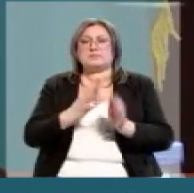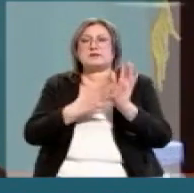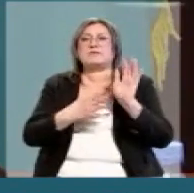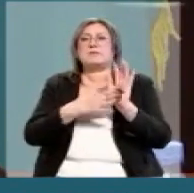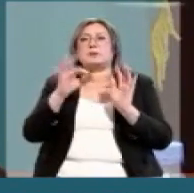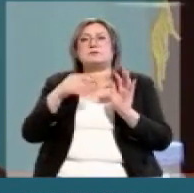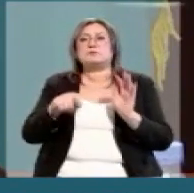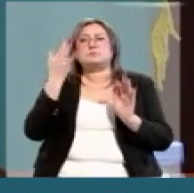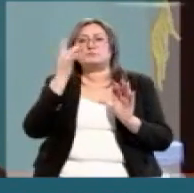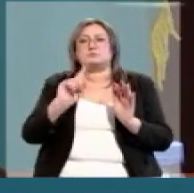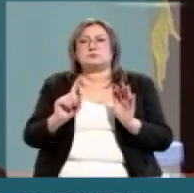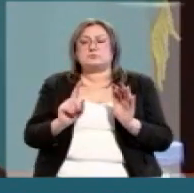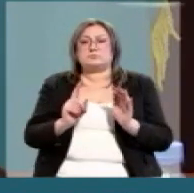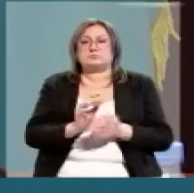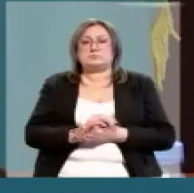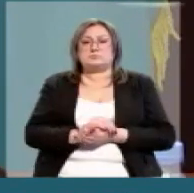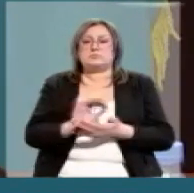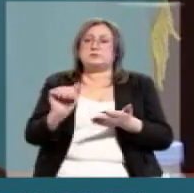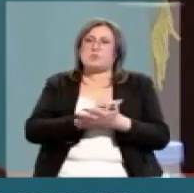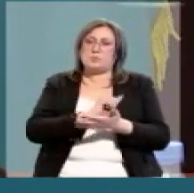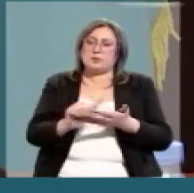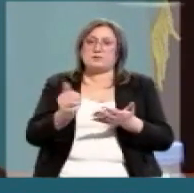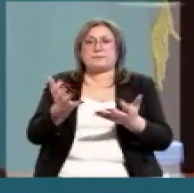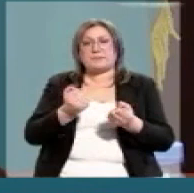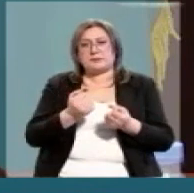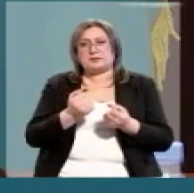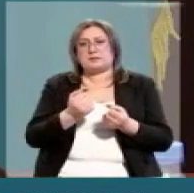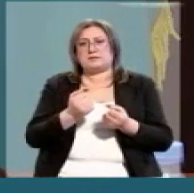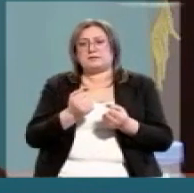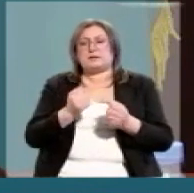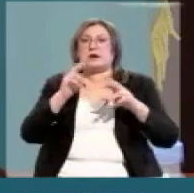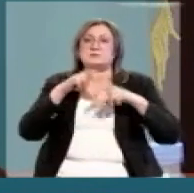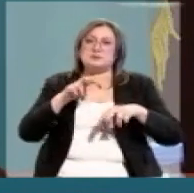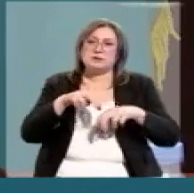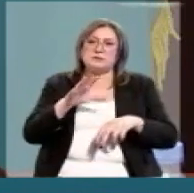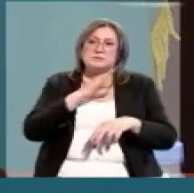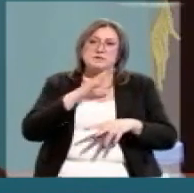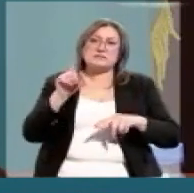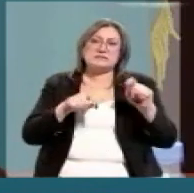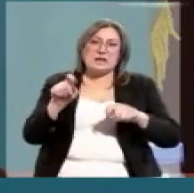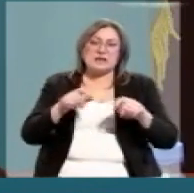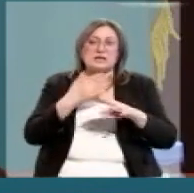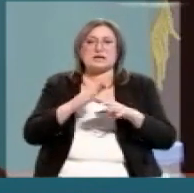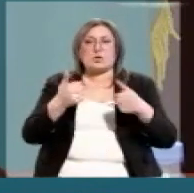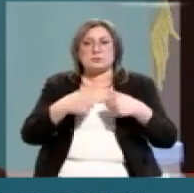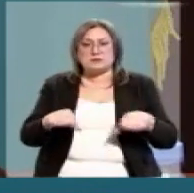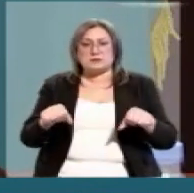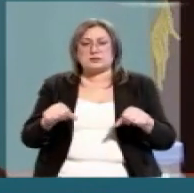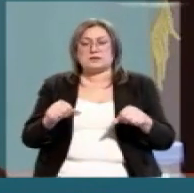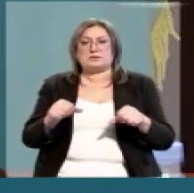99% это что означает? Документы приняли, рассмотрелось, было заседание кредитного